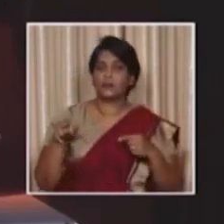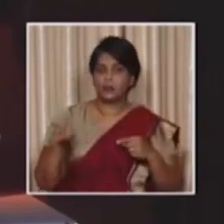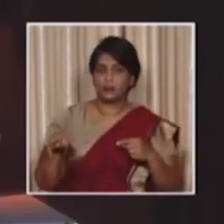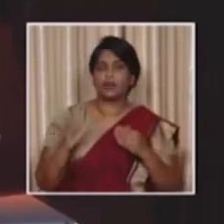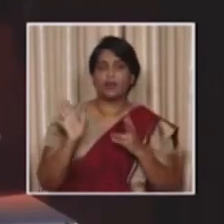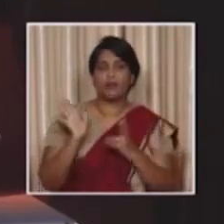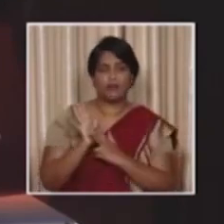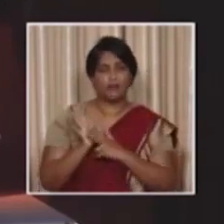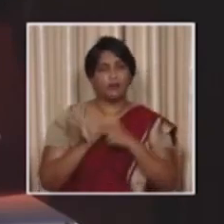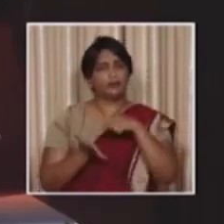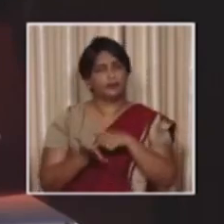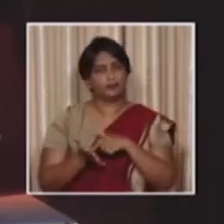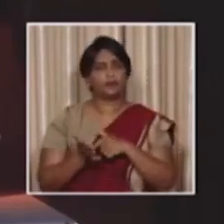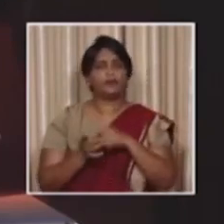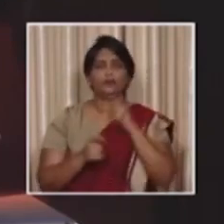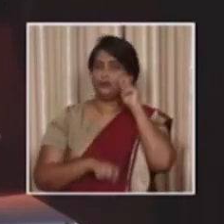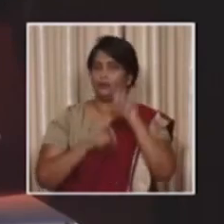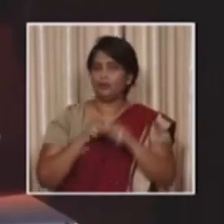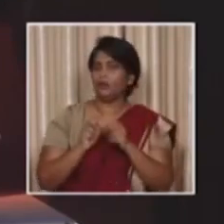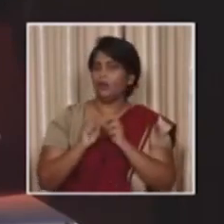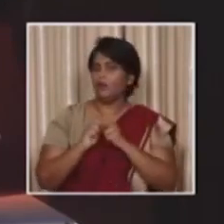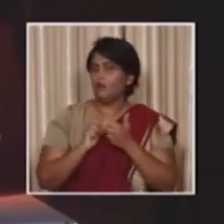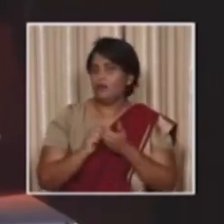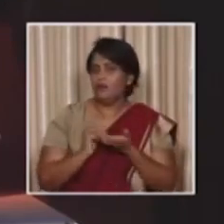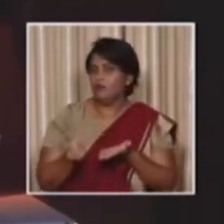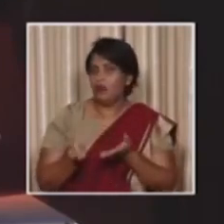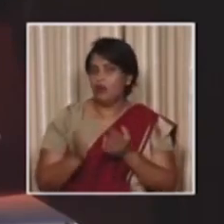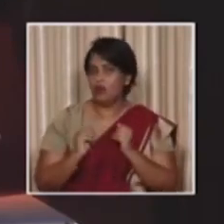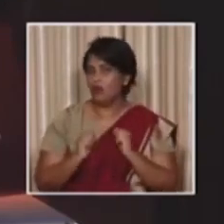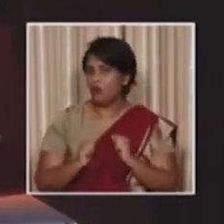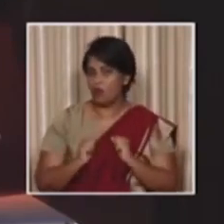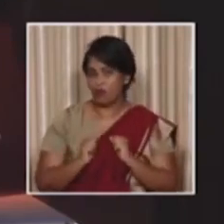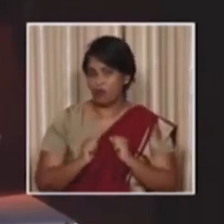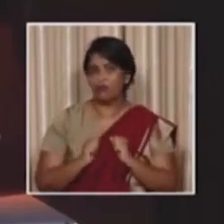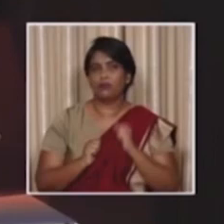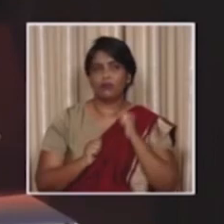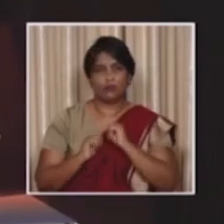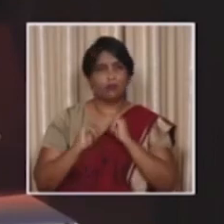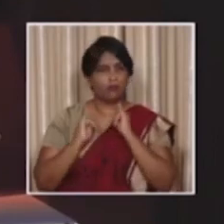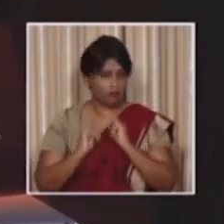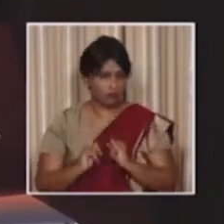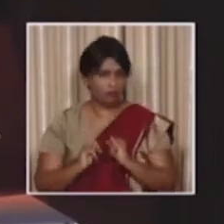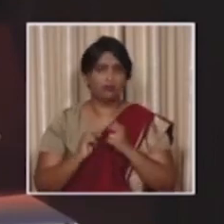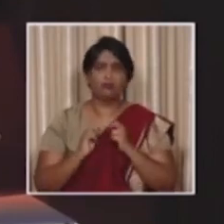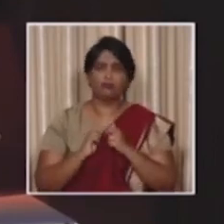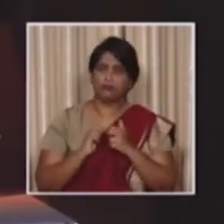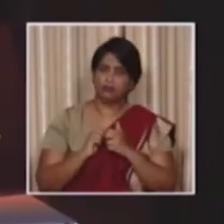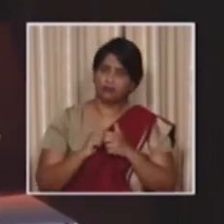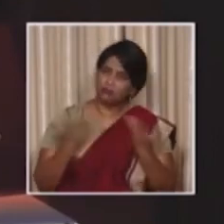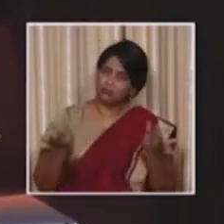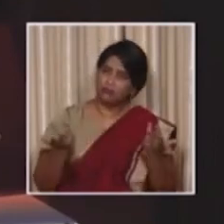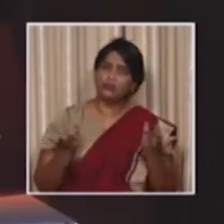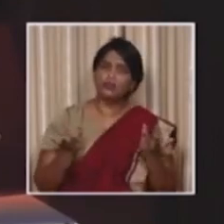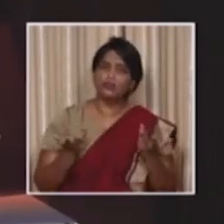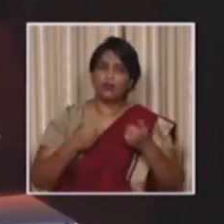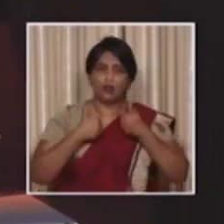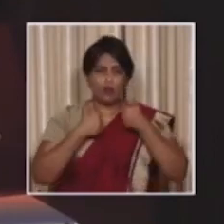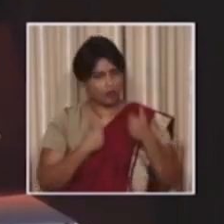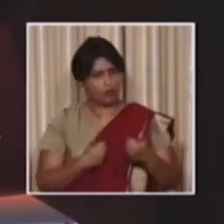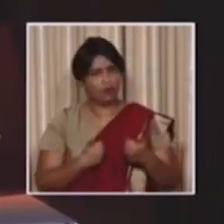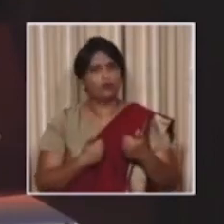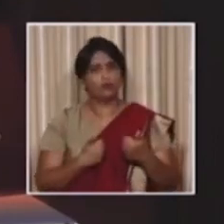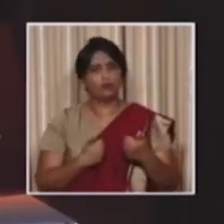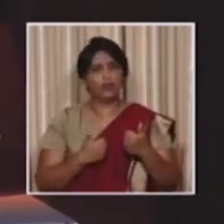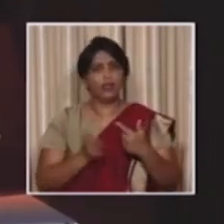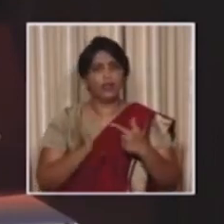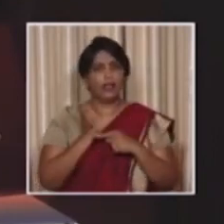வரிகளை விதிக்கும் அல்லது அகற்றும் முன் நிதி தாக்கம் மதிப்பீடு செய்ய வேண்டும். அரசாங்கம் இவ்வாறானதொன்றை முன்னெடுக்கவில்லை. வெட்வரியை அதிகரித்த பின்னர்